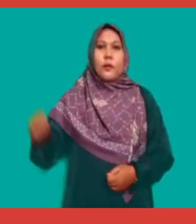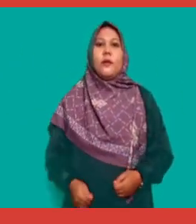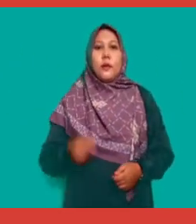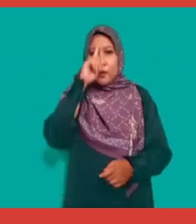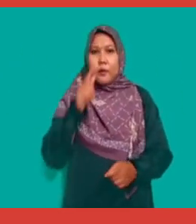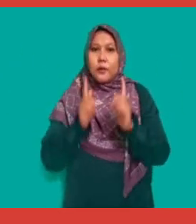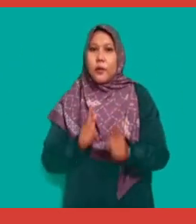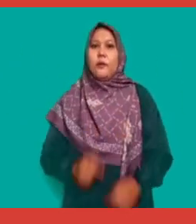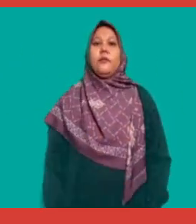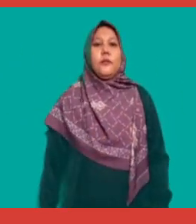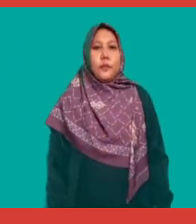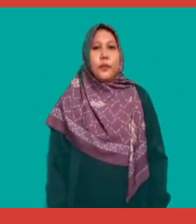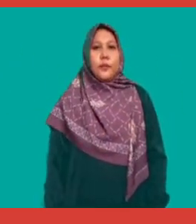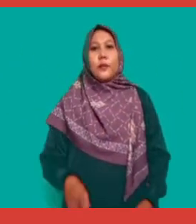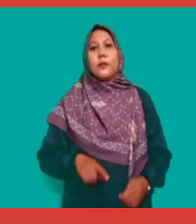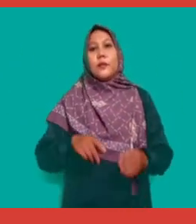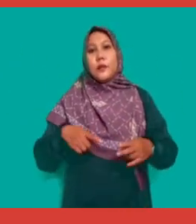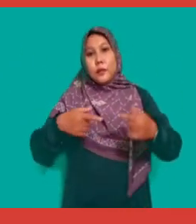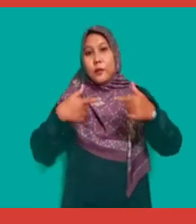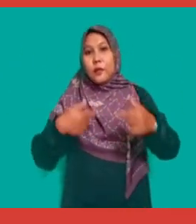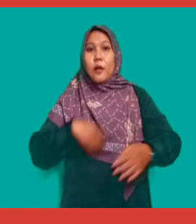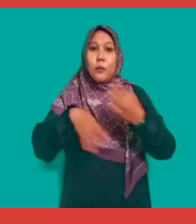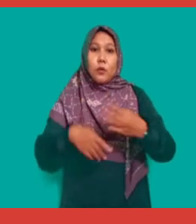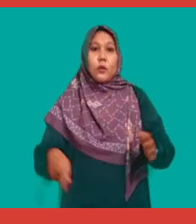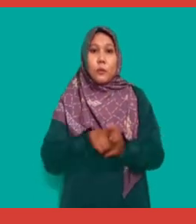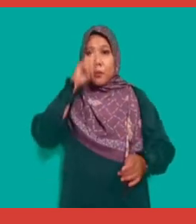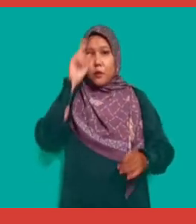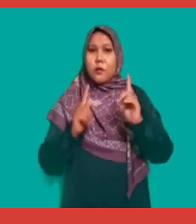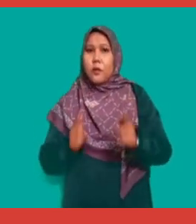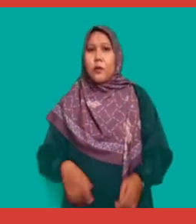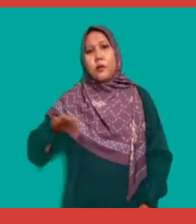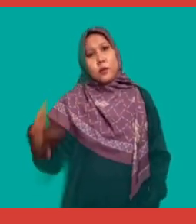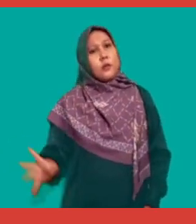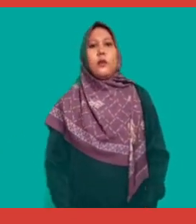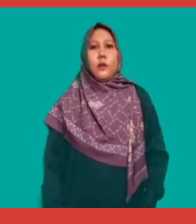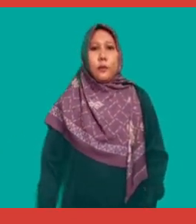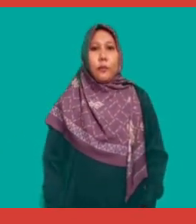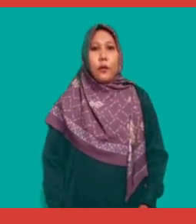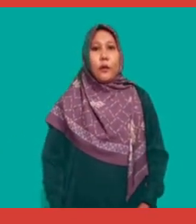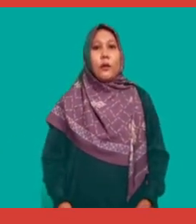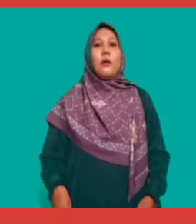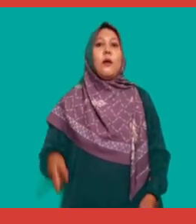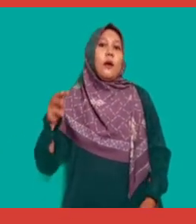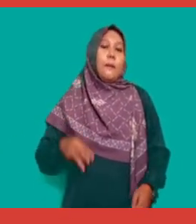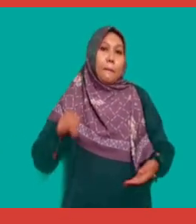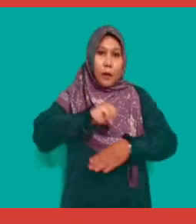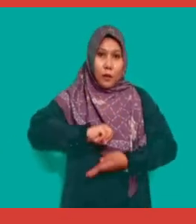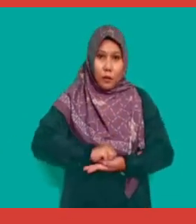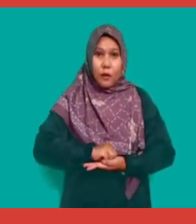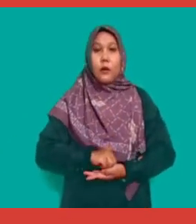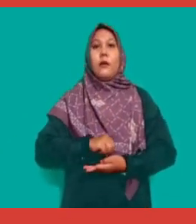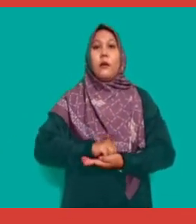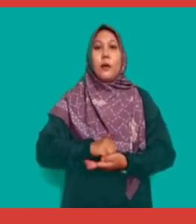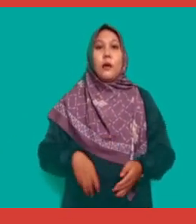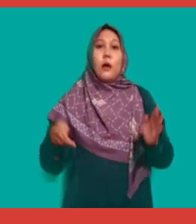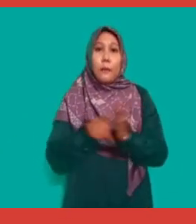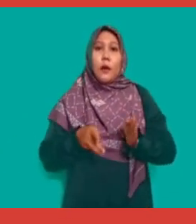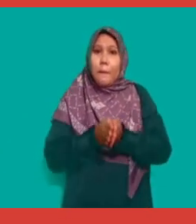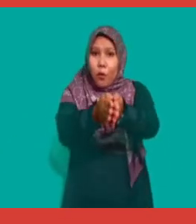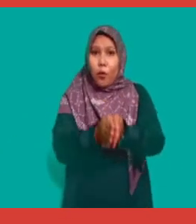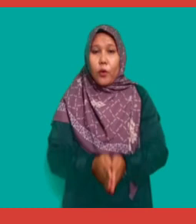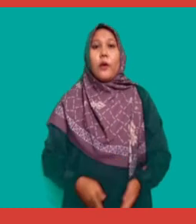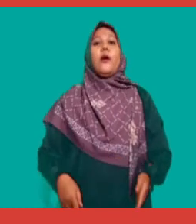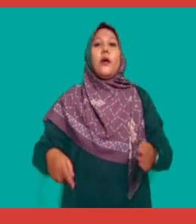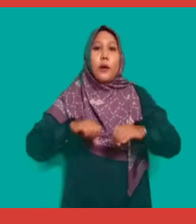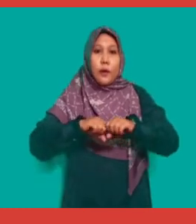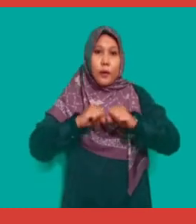hadir dalam persidangan, maka juru sita akan memberitahukan isi putusan kepada pihak yang tidak hadir.